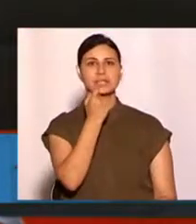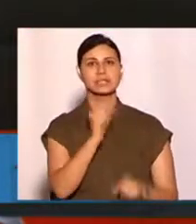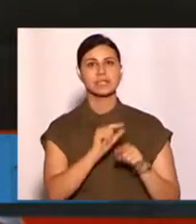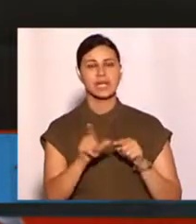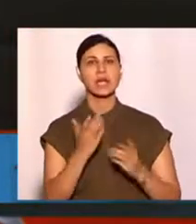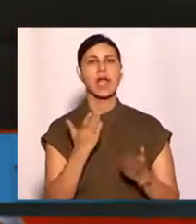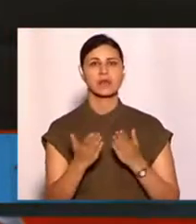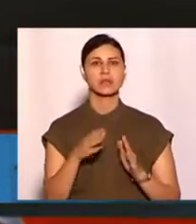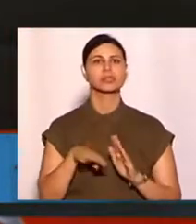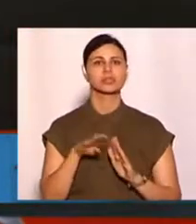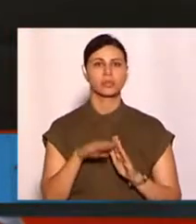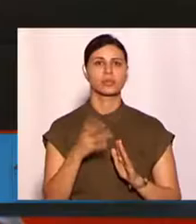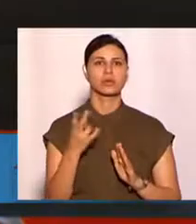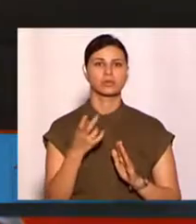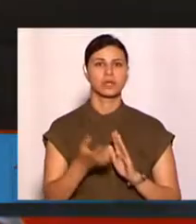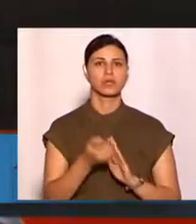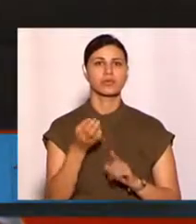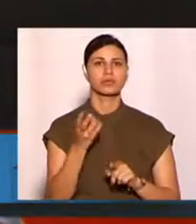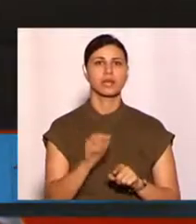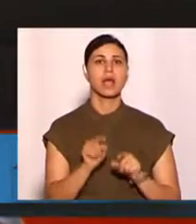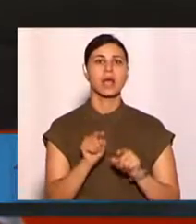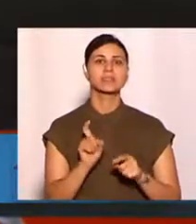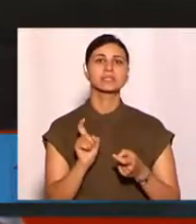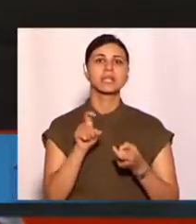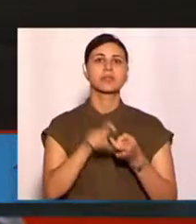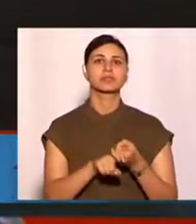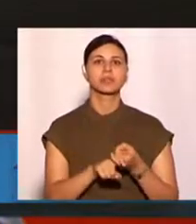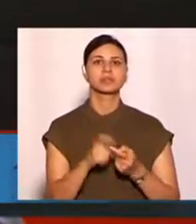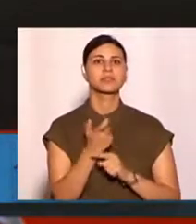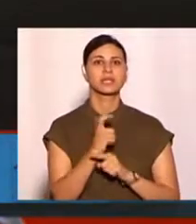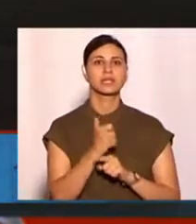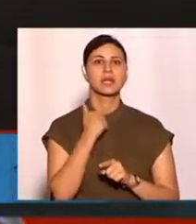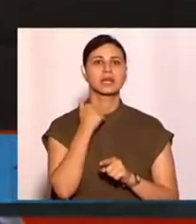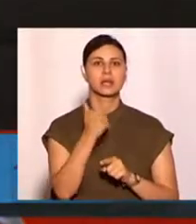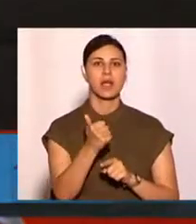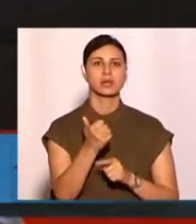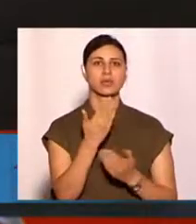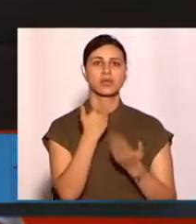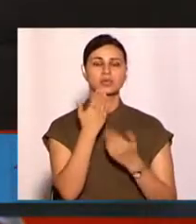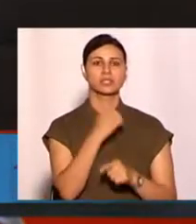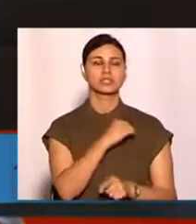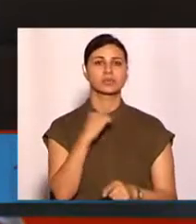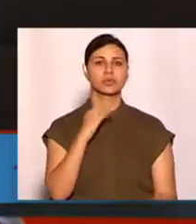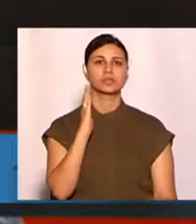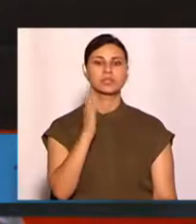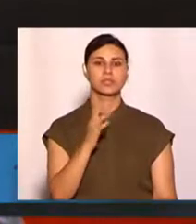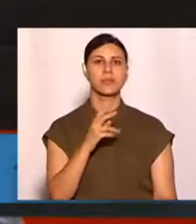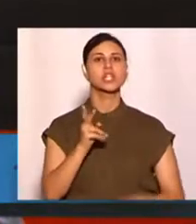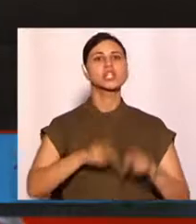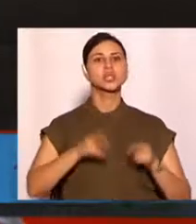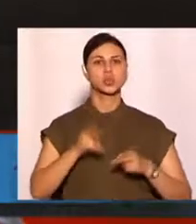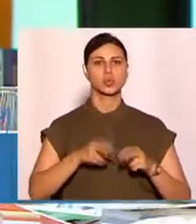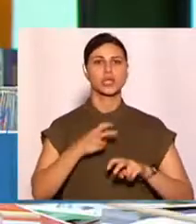მზარდია, ალბათ ჯობია რომ ამოღებული იყოს, მაგრამ ამასთან დაკავშირებით ძალიან კარგ კონსულტაციას გაგიწევთ თვითონ